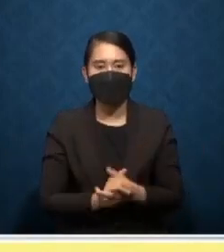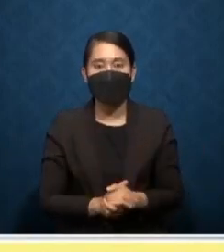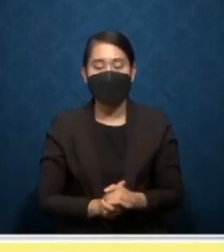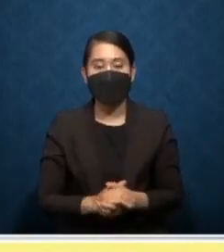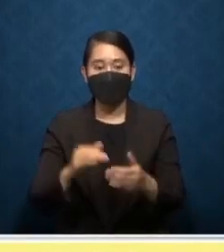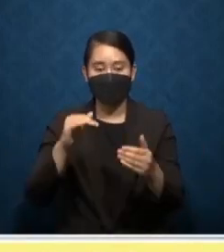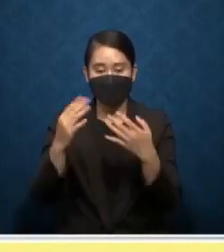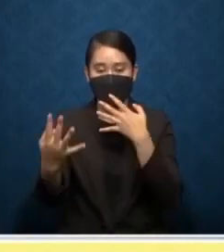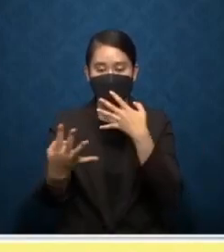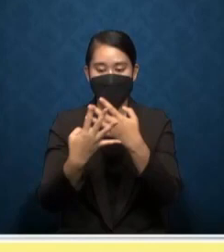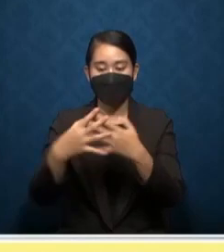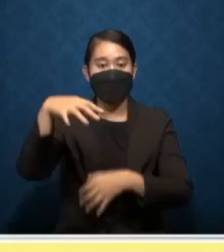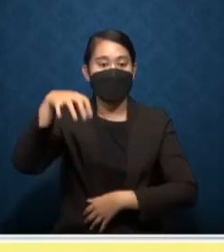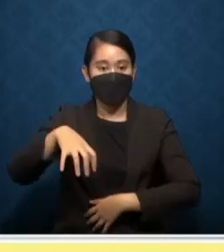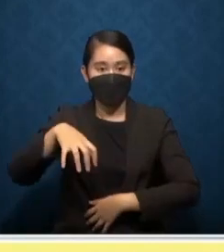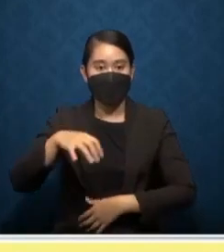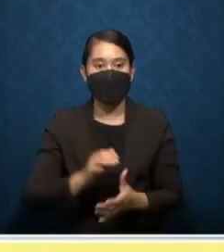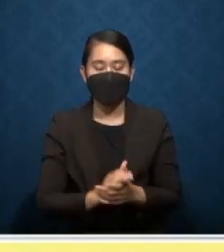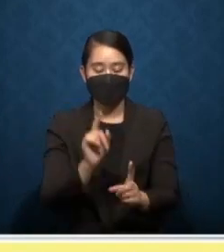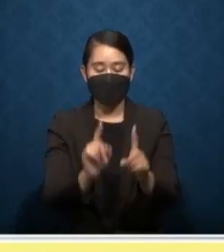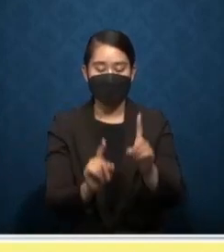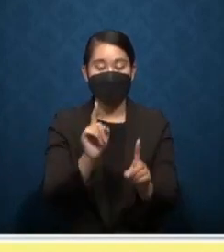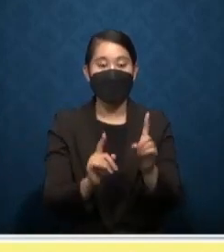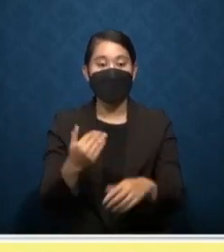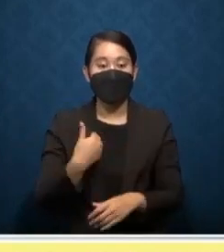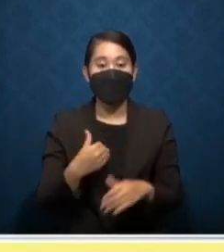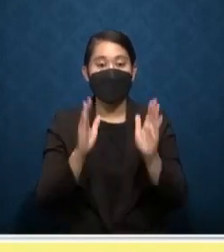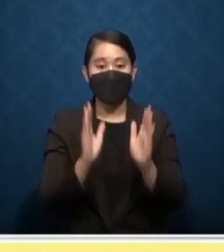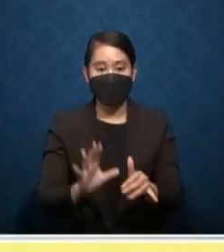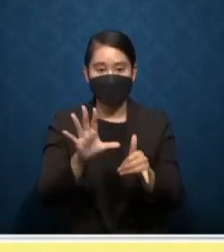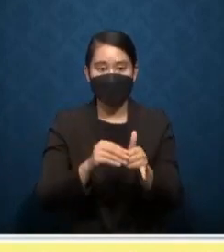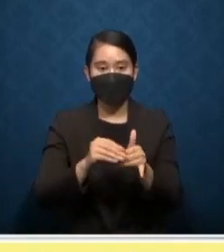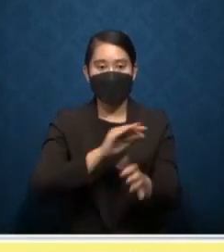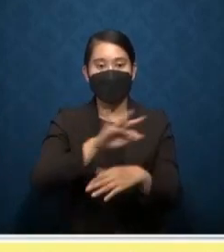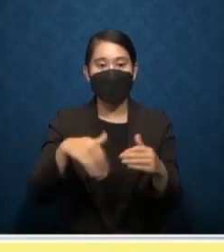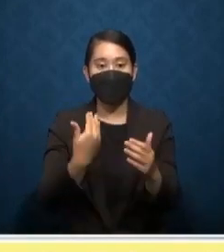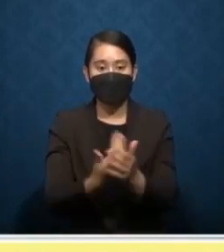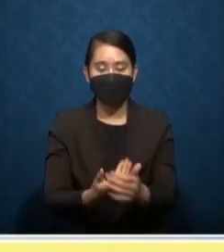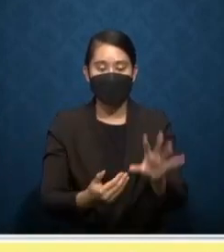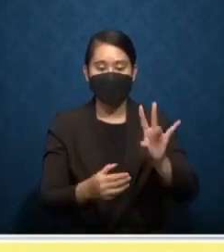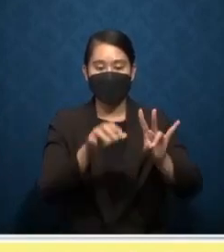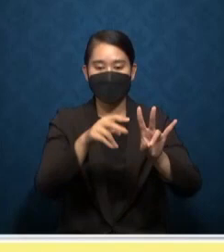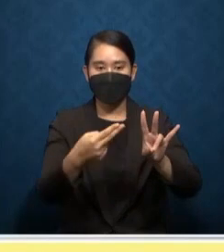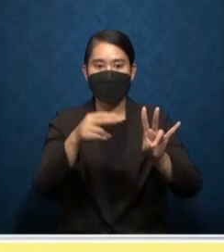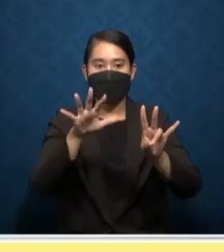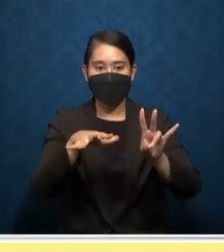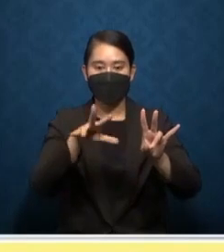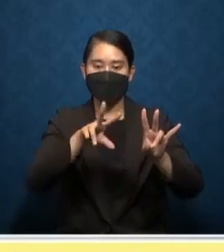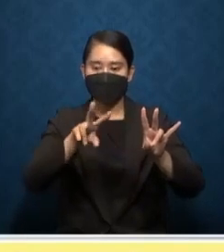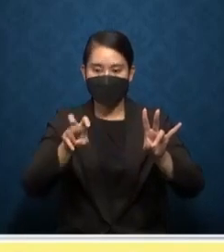นเรือนจำเี่ยมีสะตตตัวเลขของคนติดโควิดทั้งหมดสม 75,26